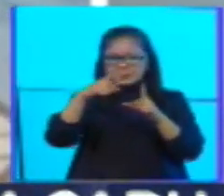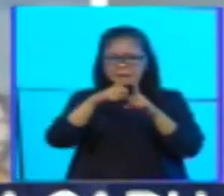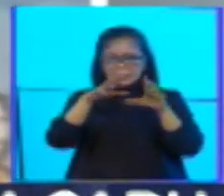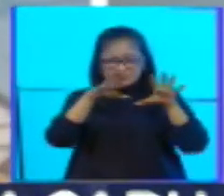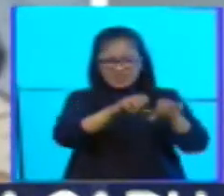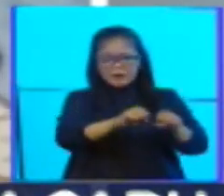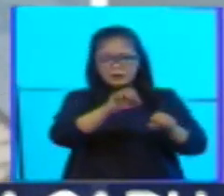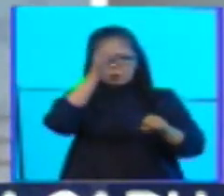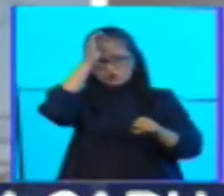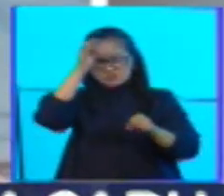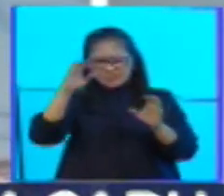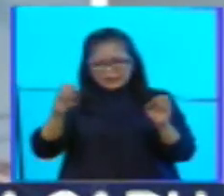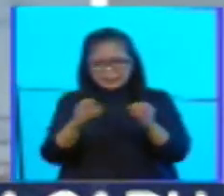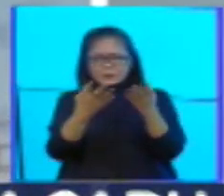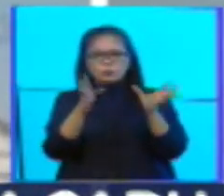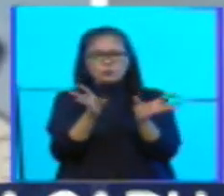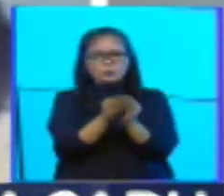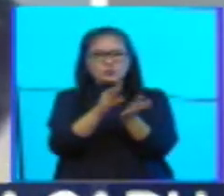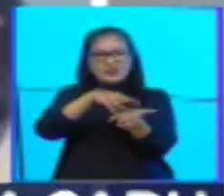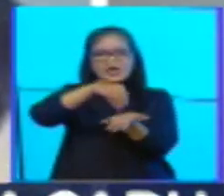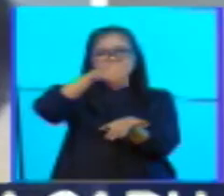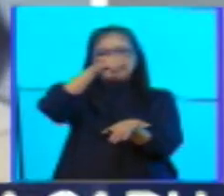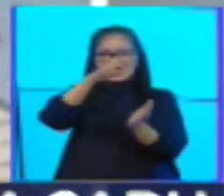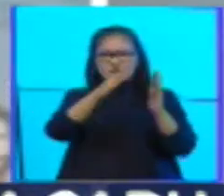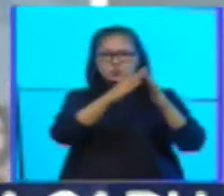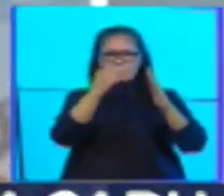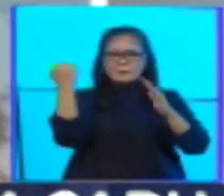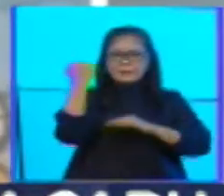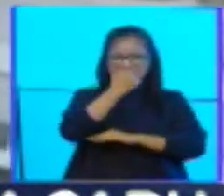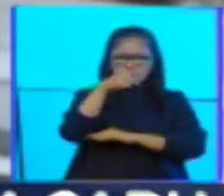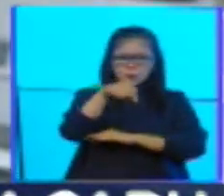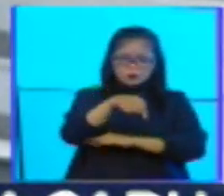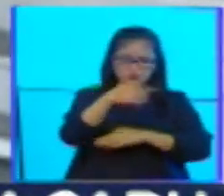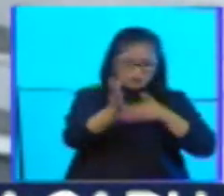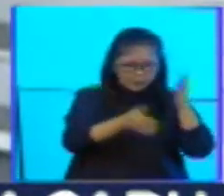bukti paket ganja kering. Polisi menggeledah rumah salah satu pelaku, Andri Mustafa.